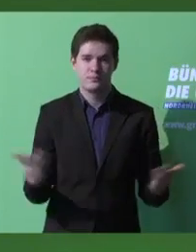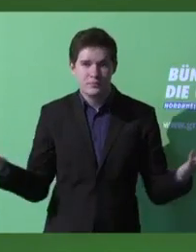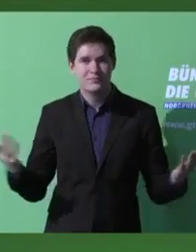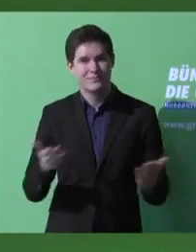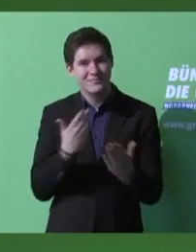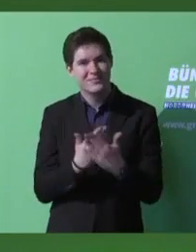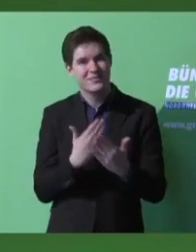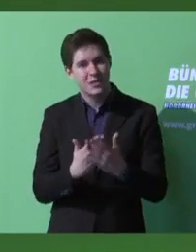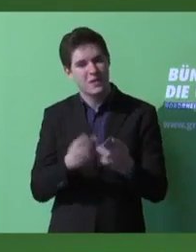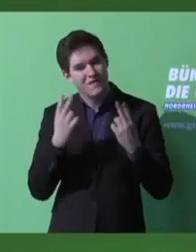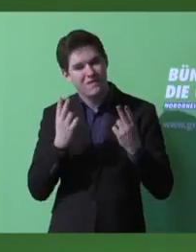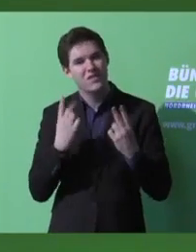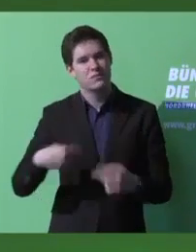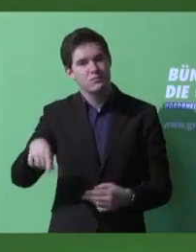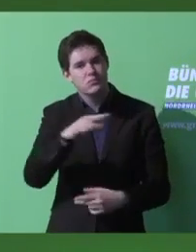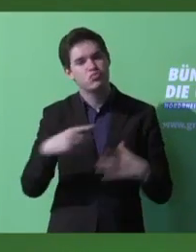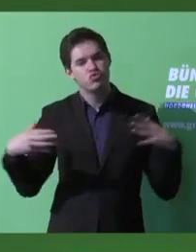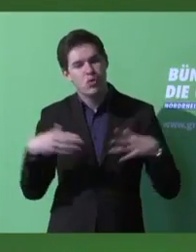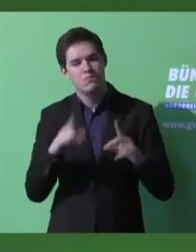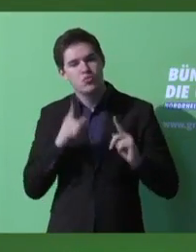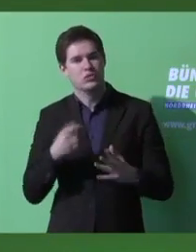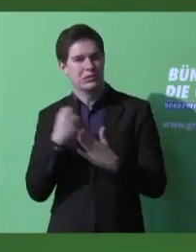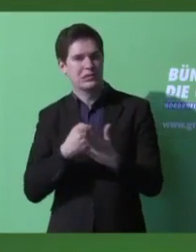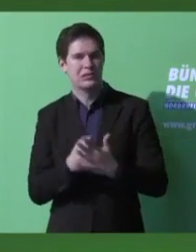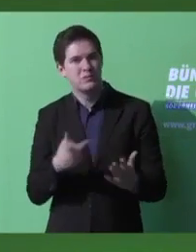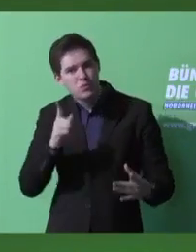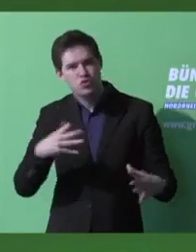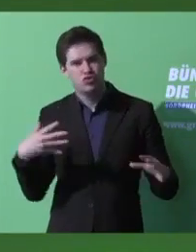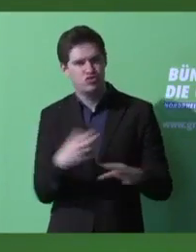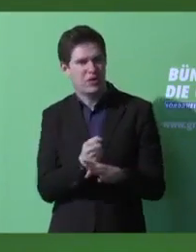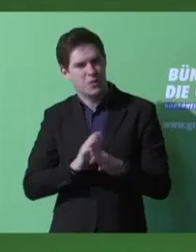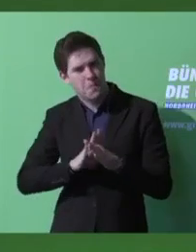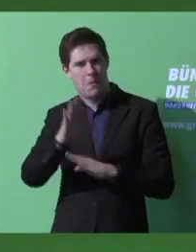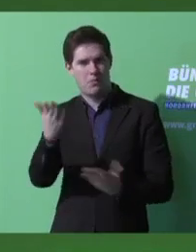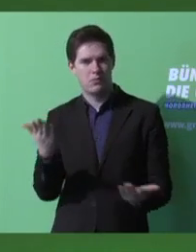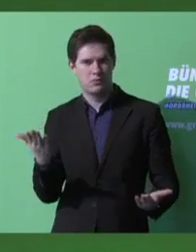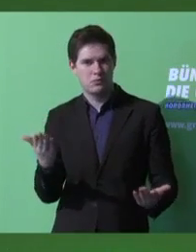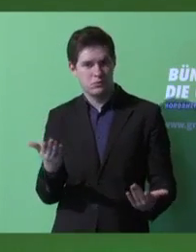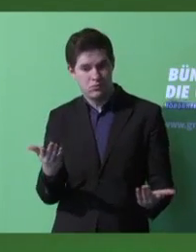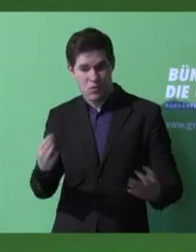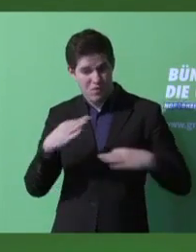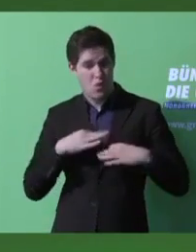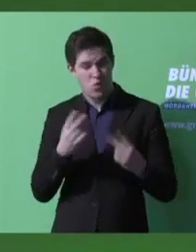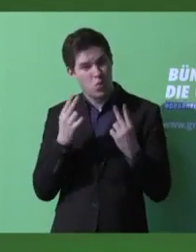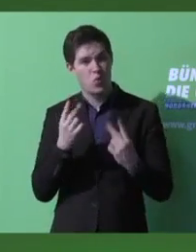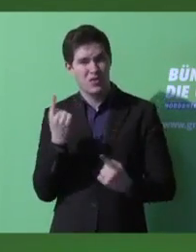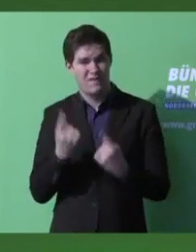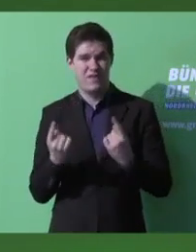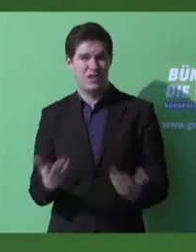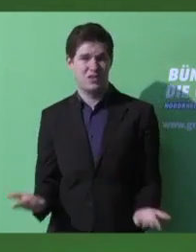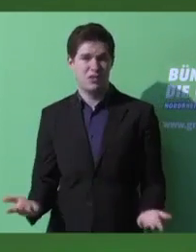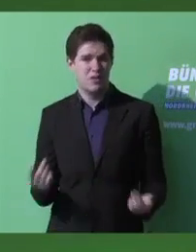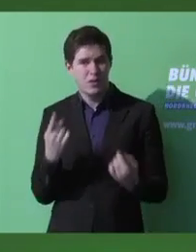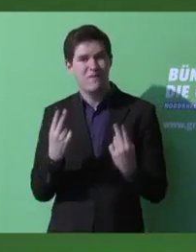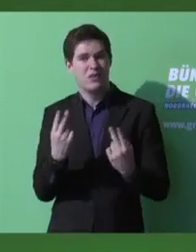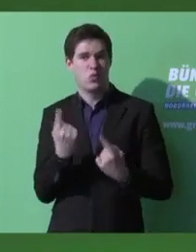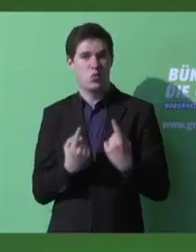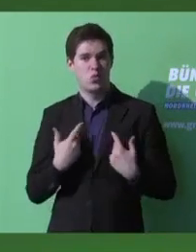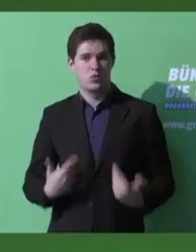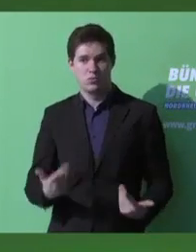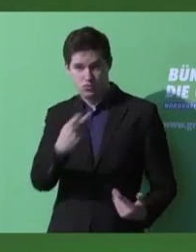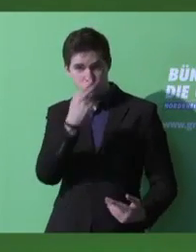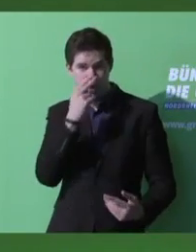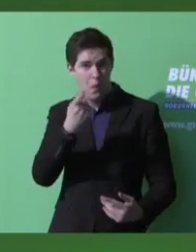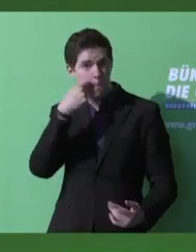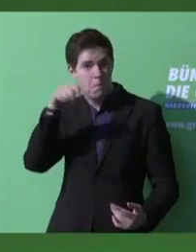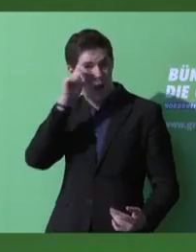Darum lasst uns gemeinsam kämpfen, dass wir das schaffen. Auf uns Grüne kommt das an. Das wissen wir, wenn man in das Land Berlin guckt.